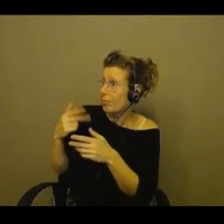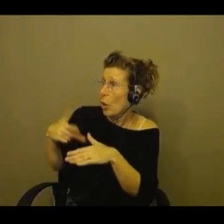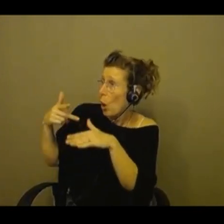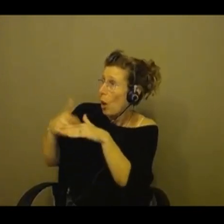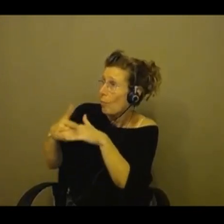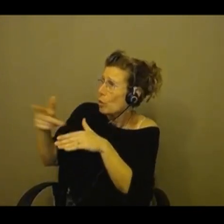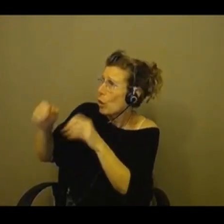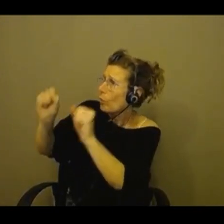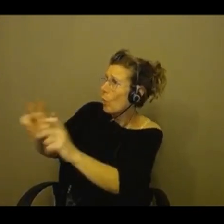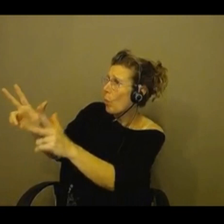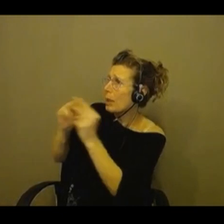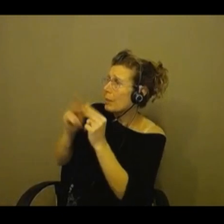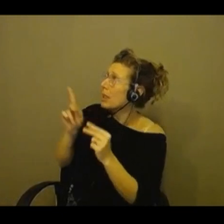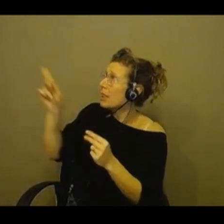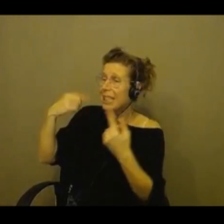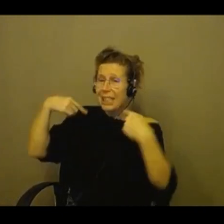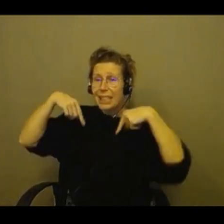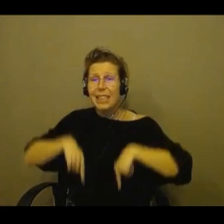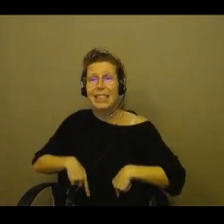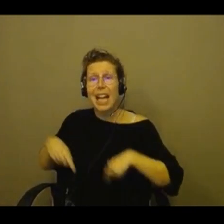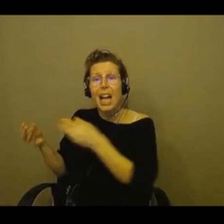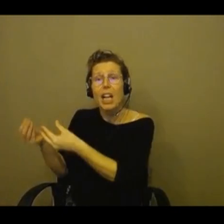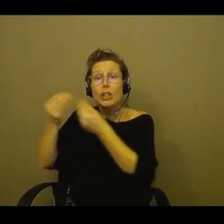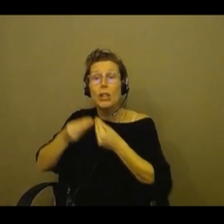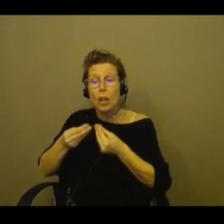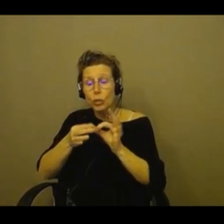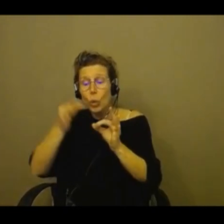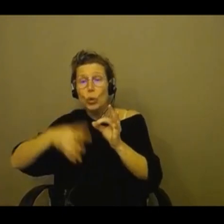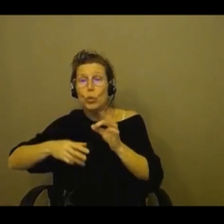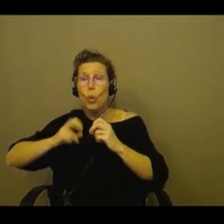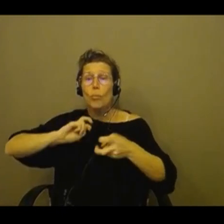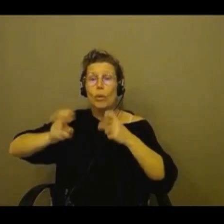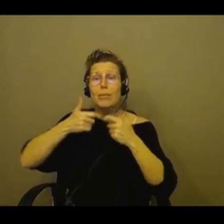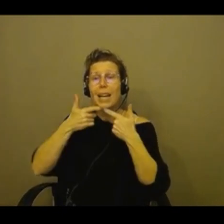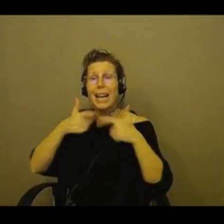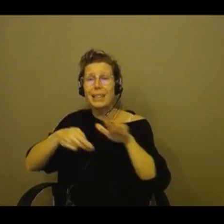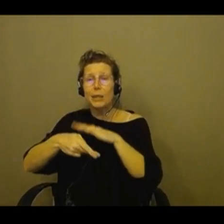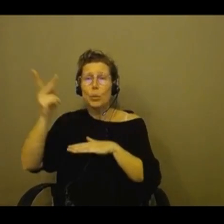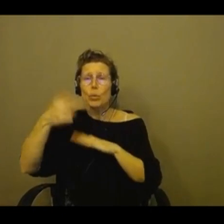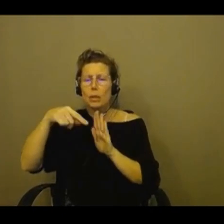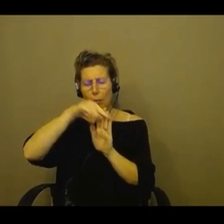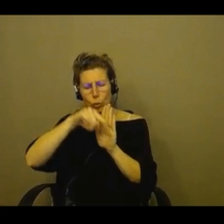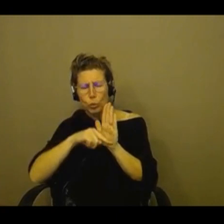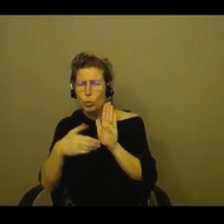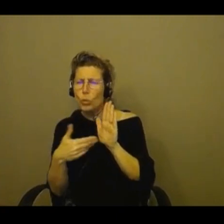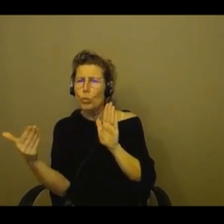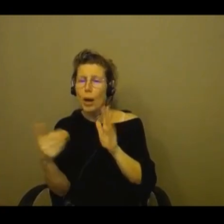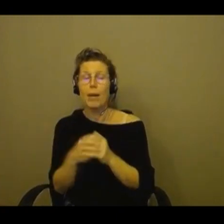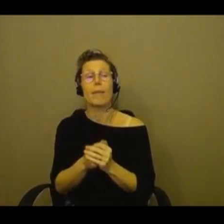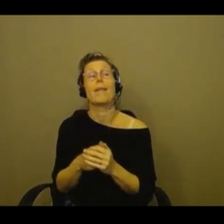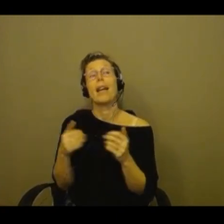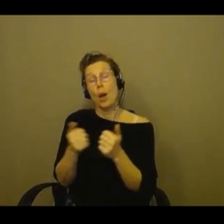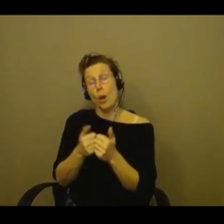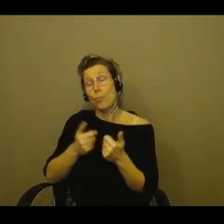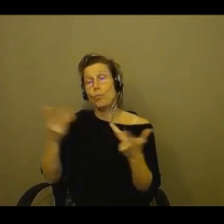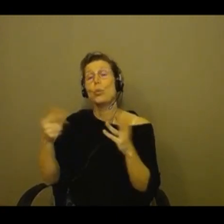plus accessibles les solutions de mobilité et quelles mesures peuvent aller en ce sens ? Alors, il y a plusieurs mesures et en